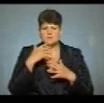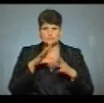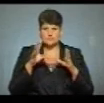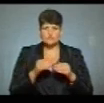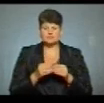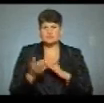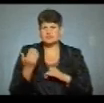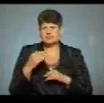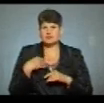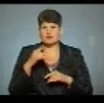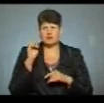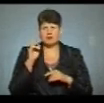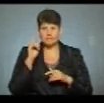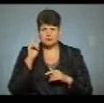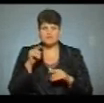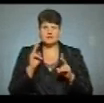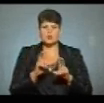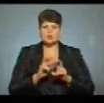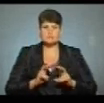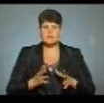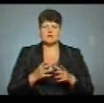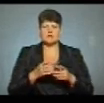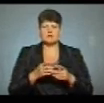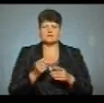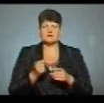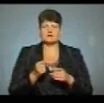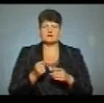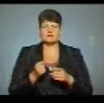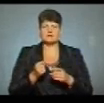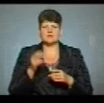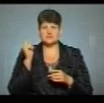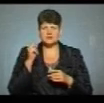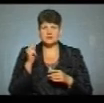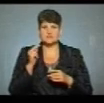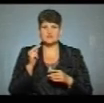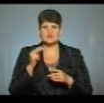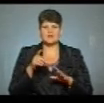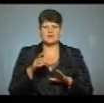лише розбирати автомат. От ми навчили ліву ногу вперед, на коліна.